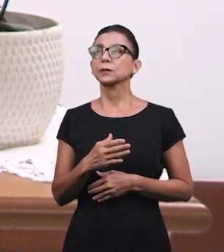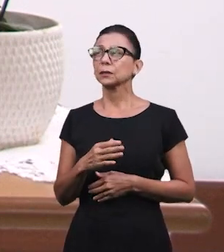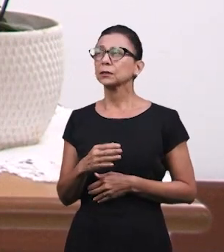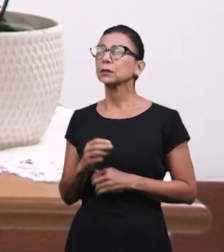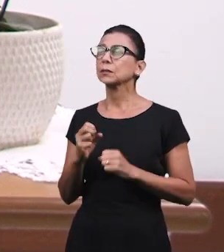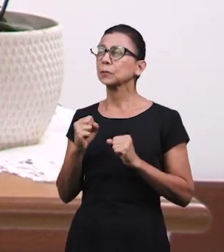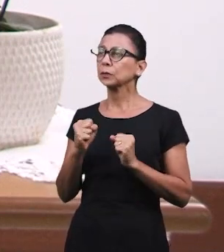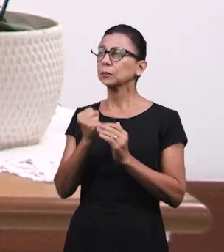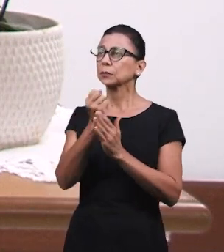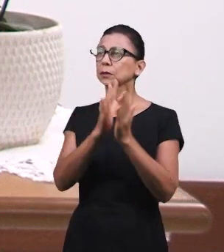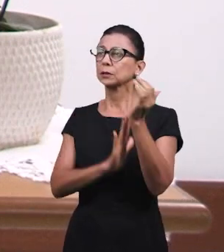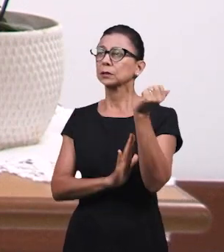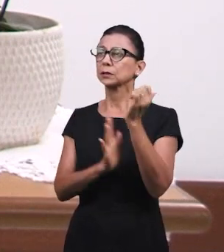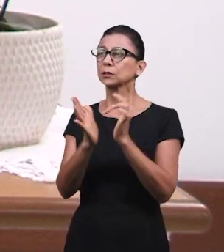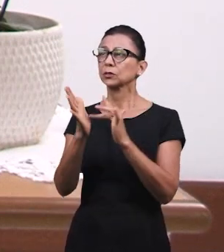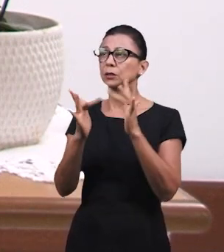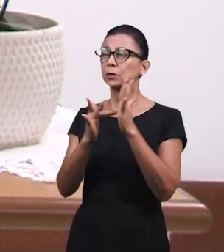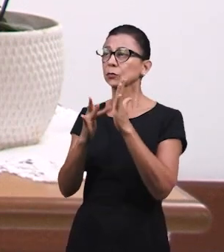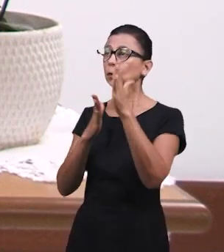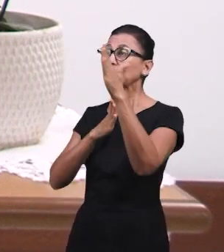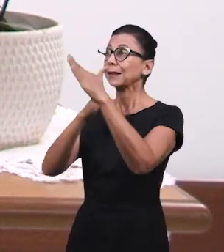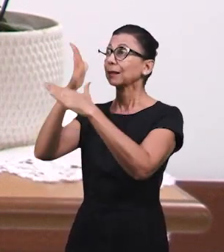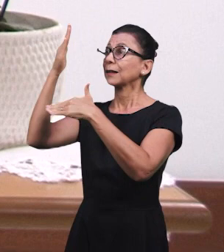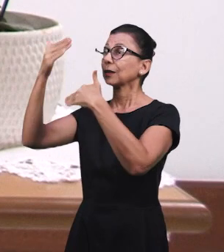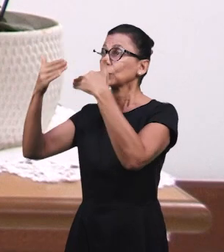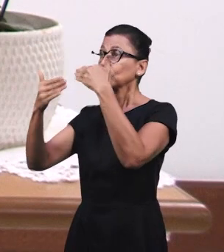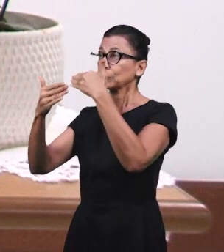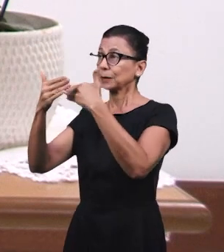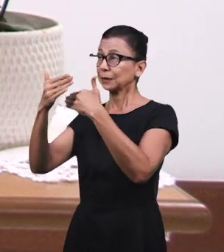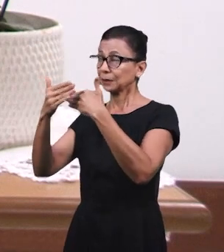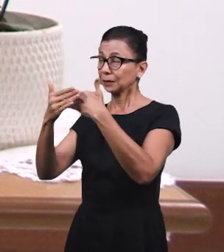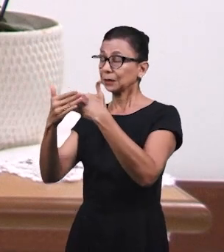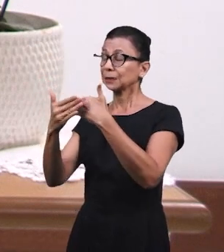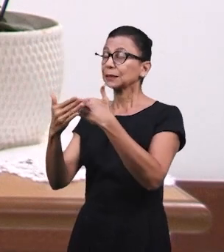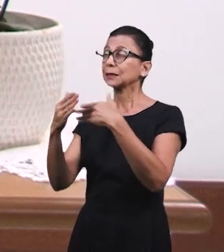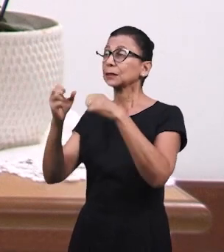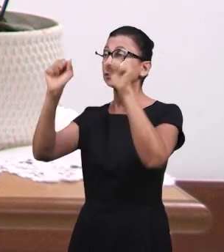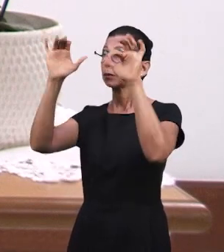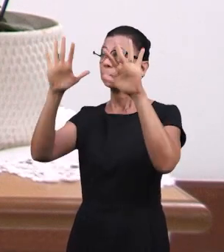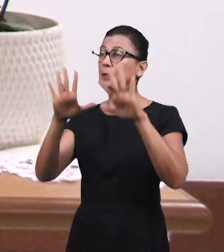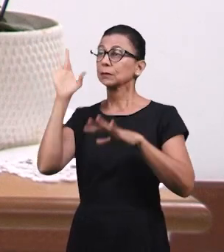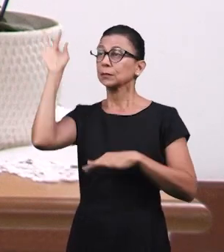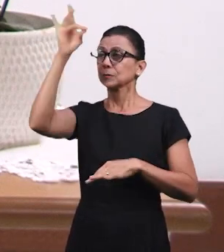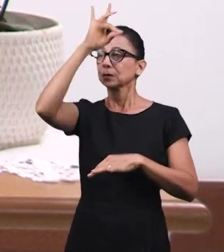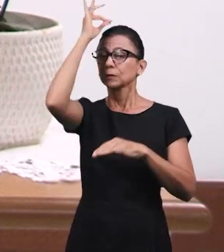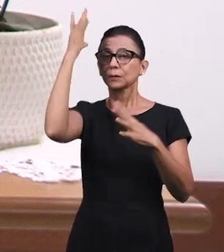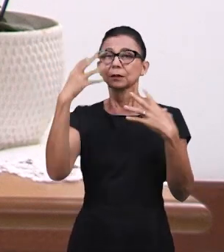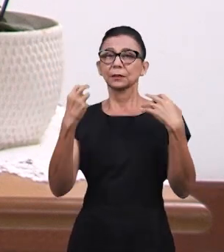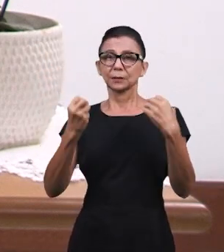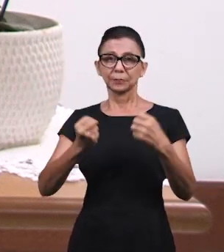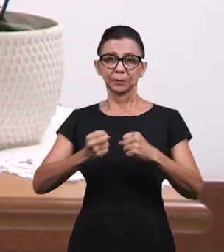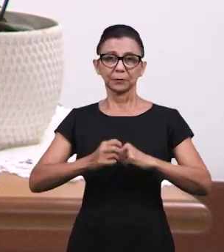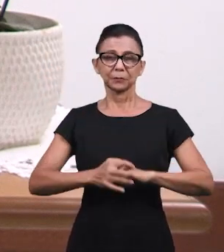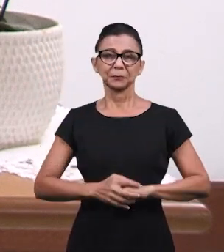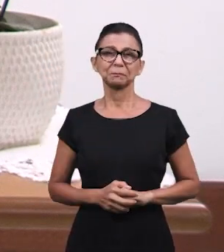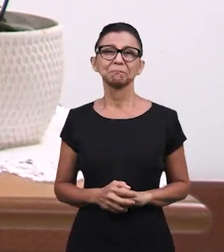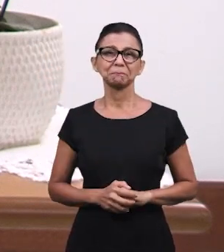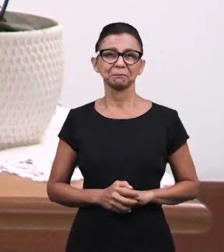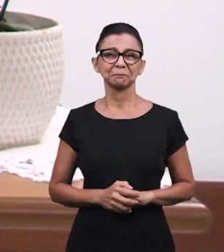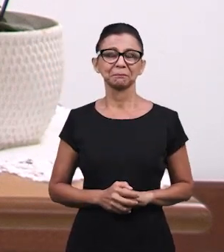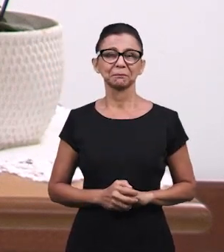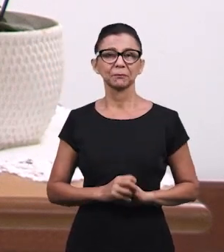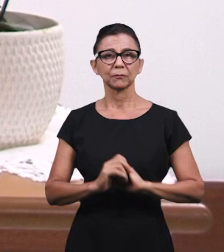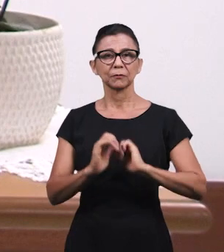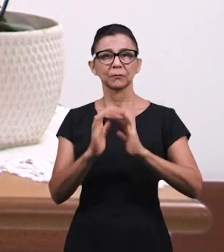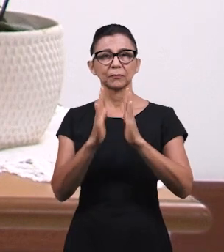Твое присутствие за завесу и получить от Духа Твоего Святого на каждого из нас. Мы